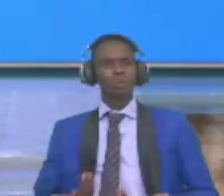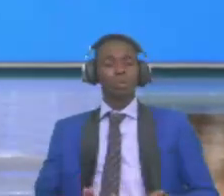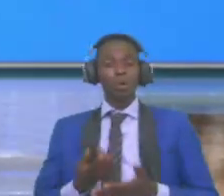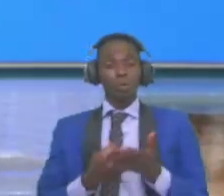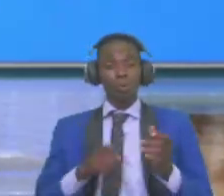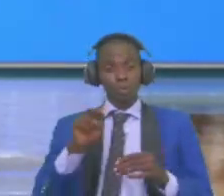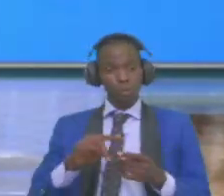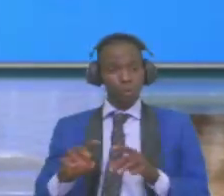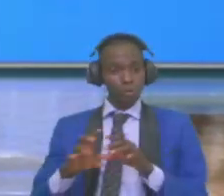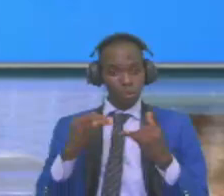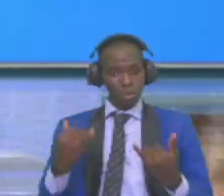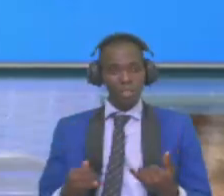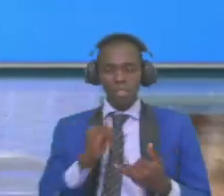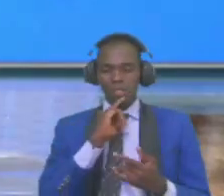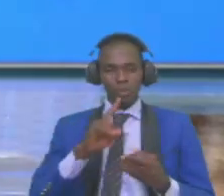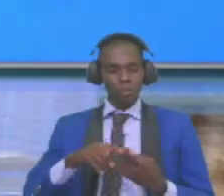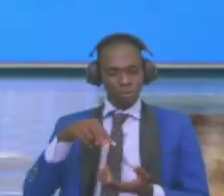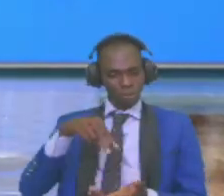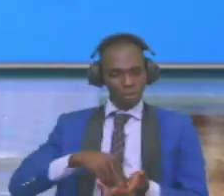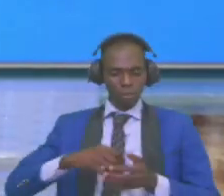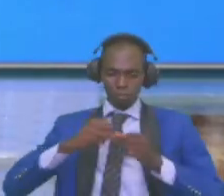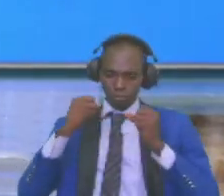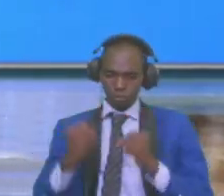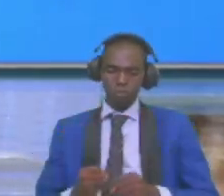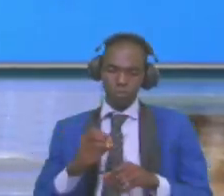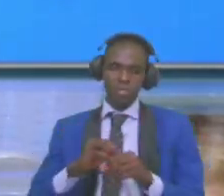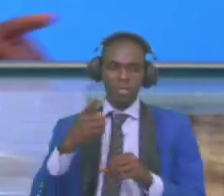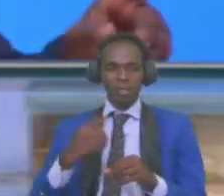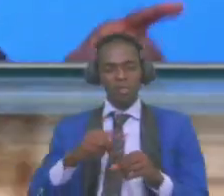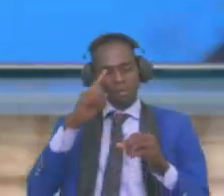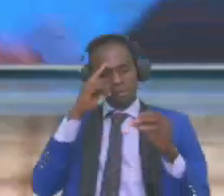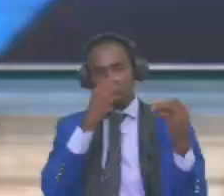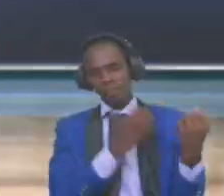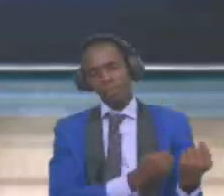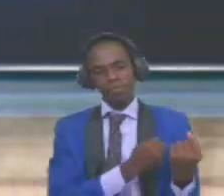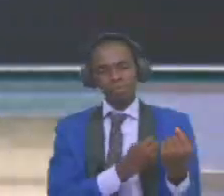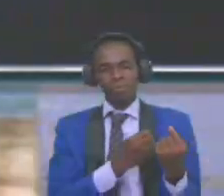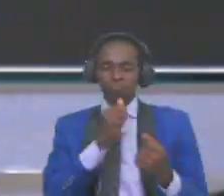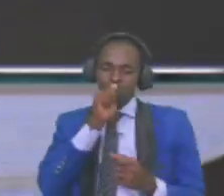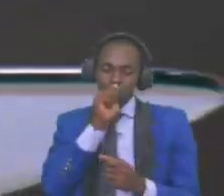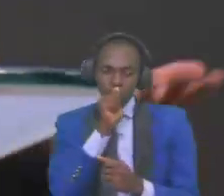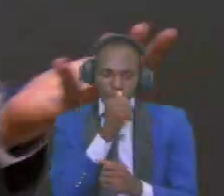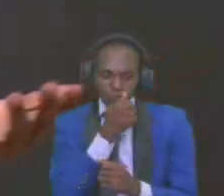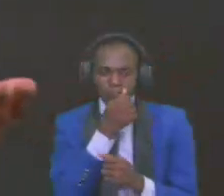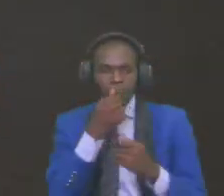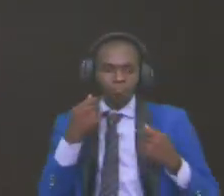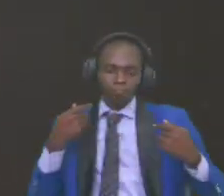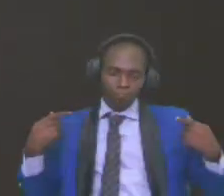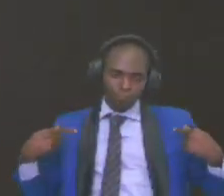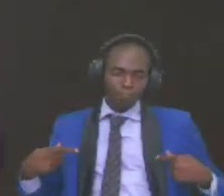faut faire maintenant c'est de demeurer fermes dans la foi de supporter la